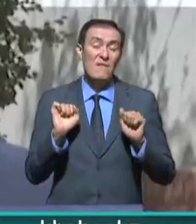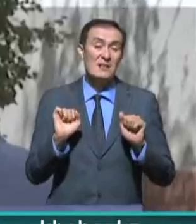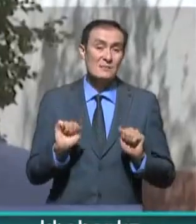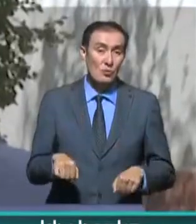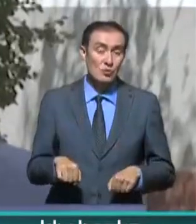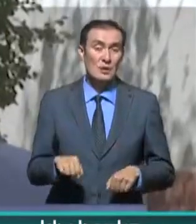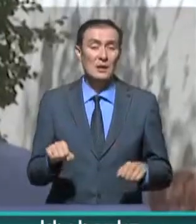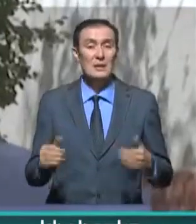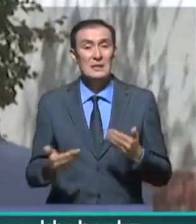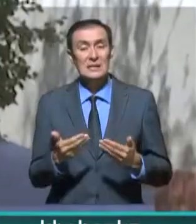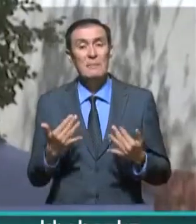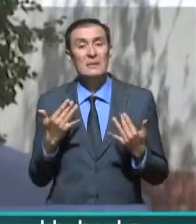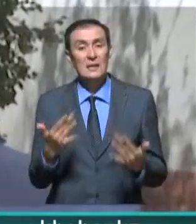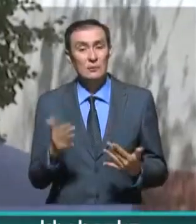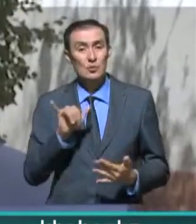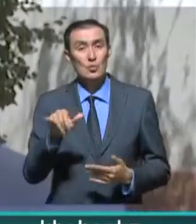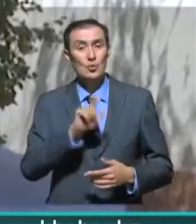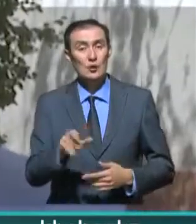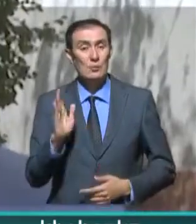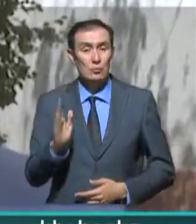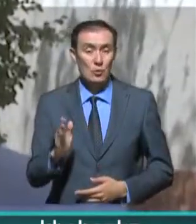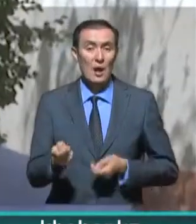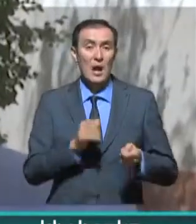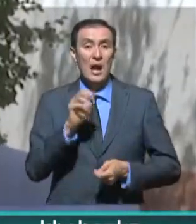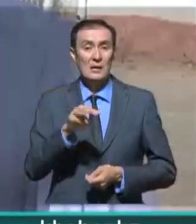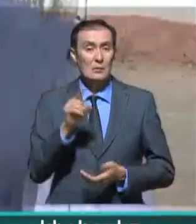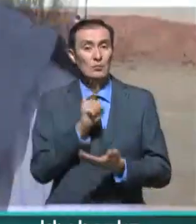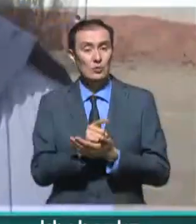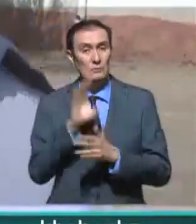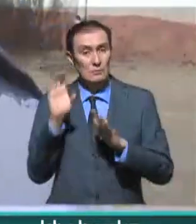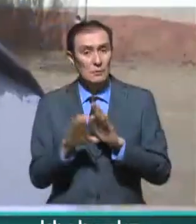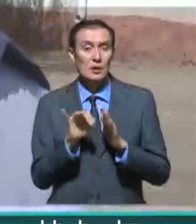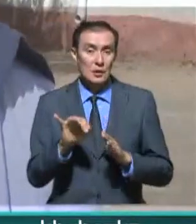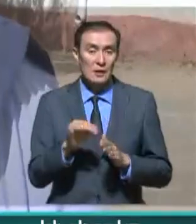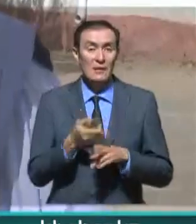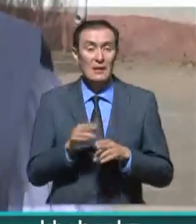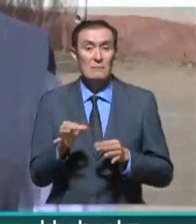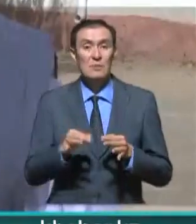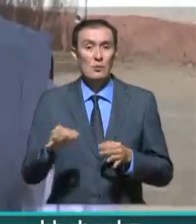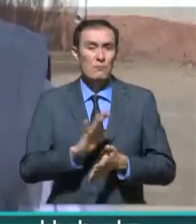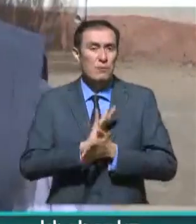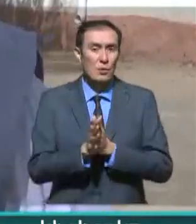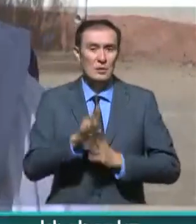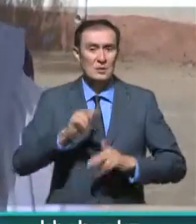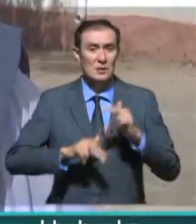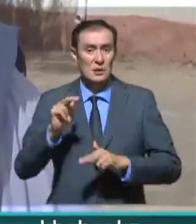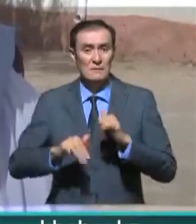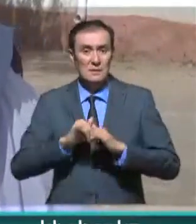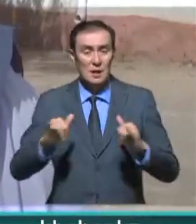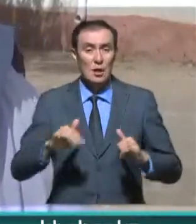потребность будет у жителей 2 гема должен прислушаться и ним более микрорайон сейчас плотно застраивается